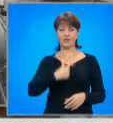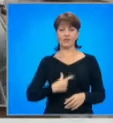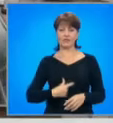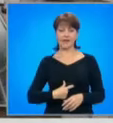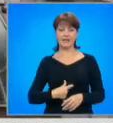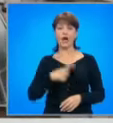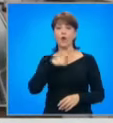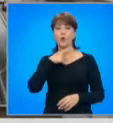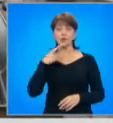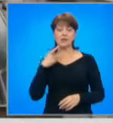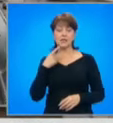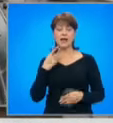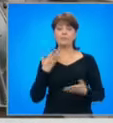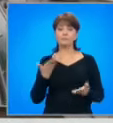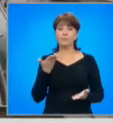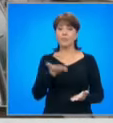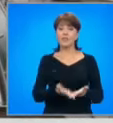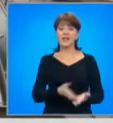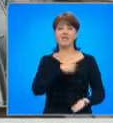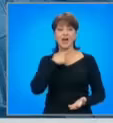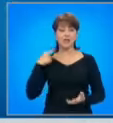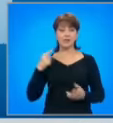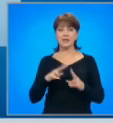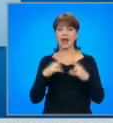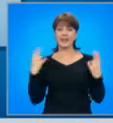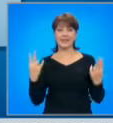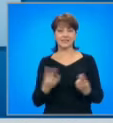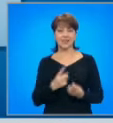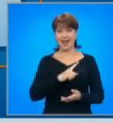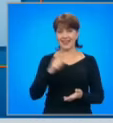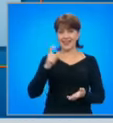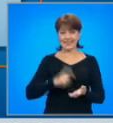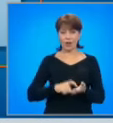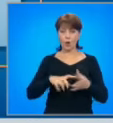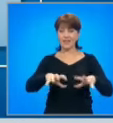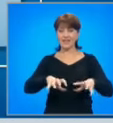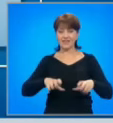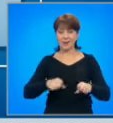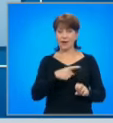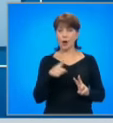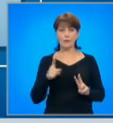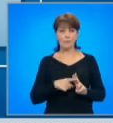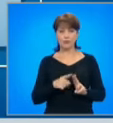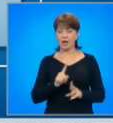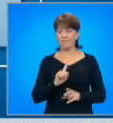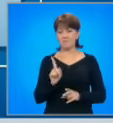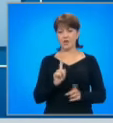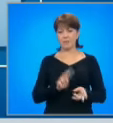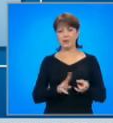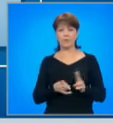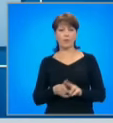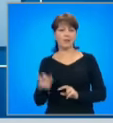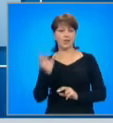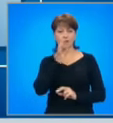цялост, Русия поставя в риск сигурността по целия свят. Незаконното анексиране, обявено от Путин, няма да промени нищо.